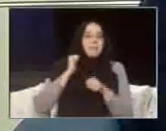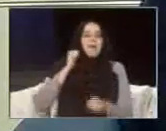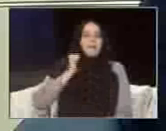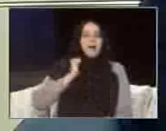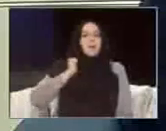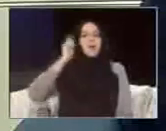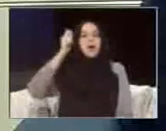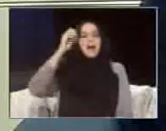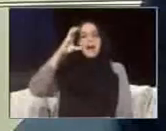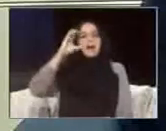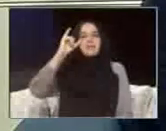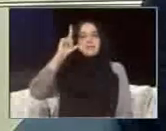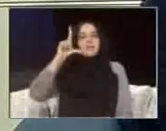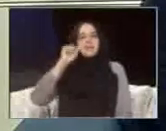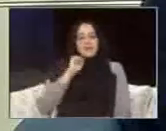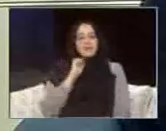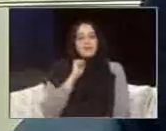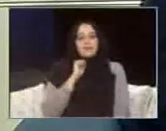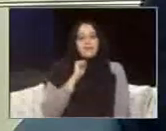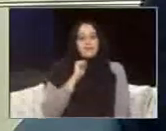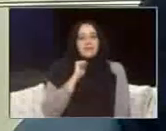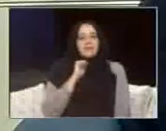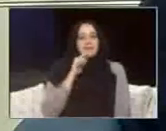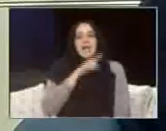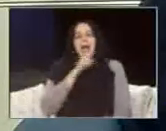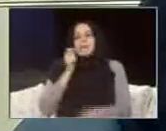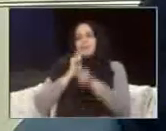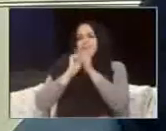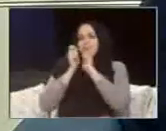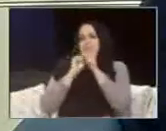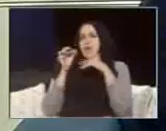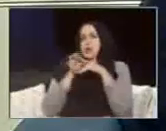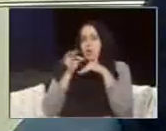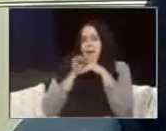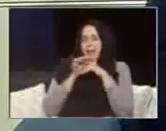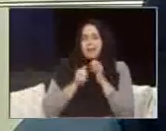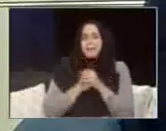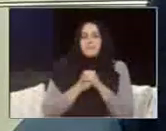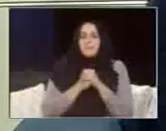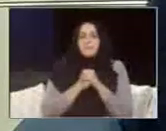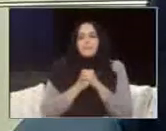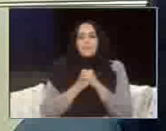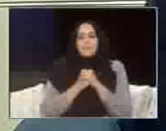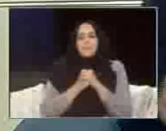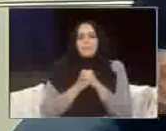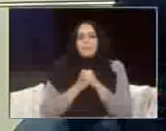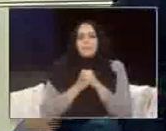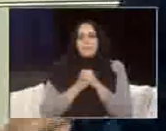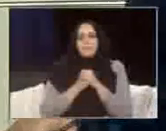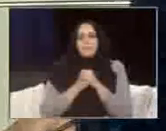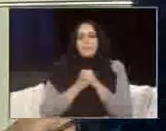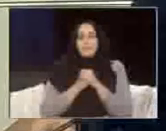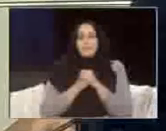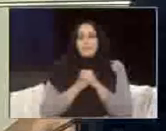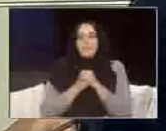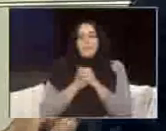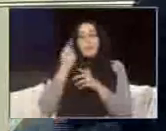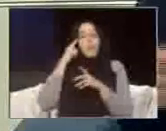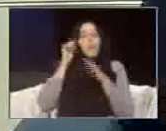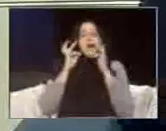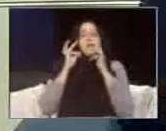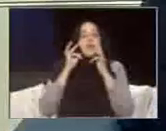عاشت عاشت الأسامي. تناقشت أنا بالزوج تاعي. تفضلي. على سبة العرس تاع ولد